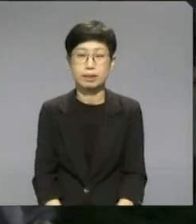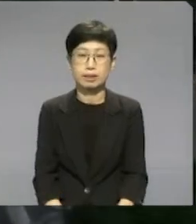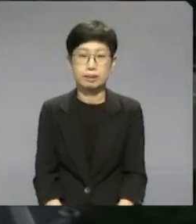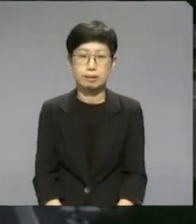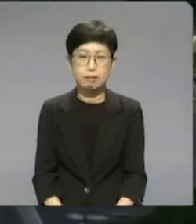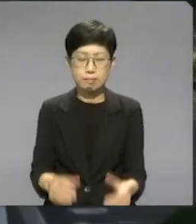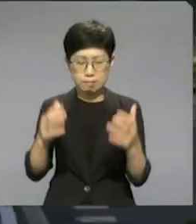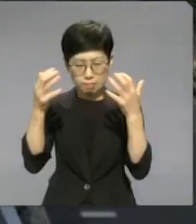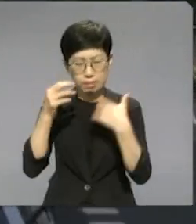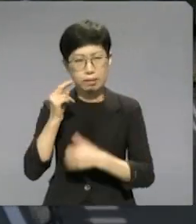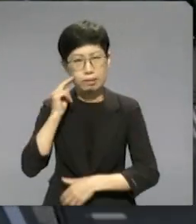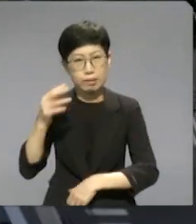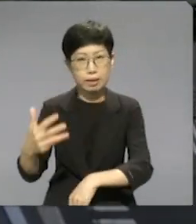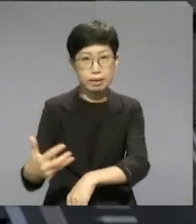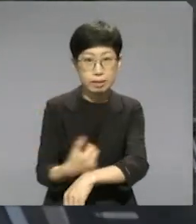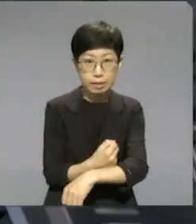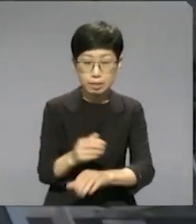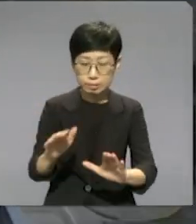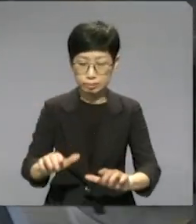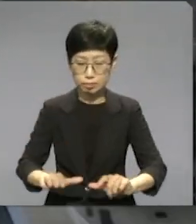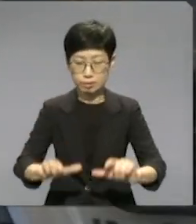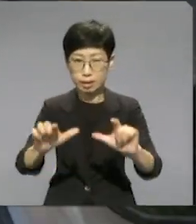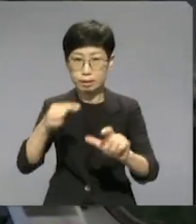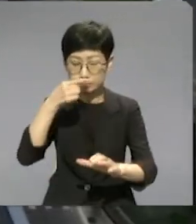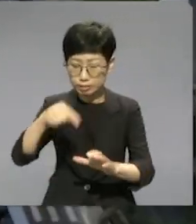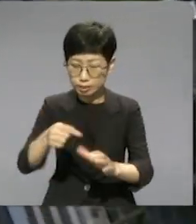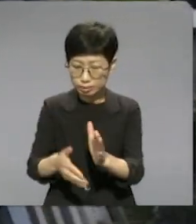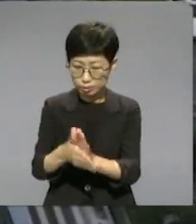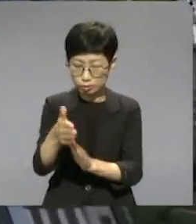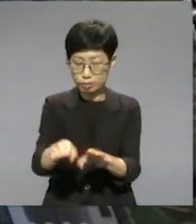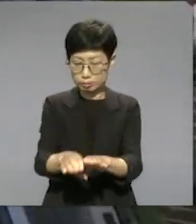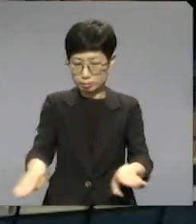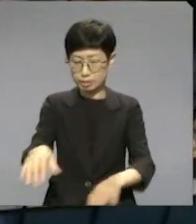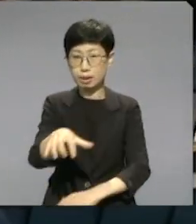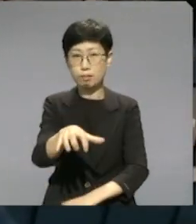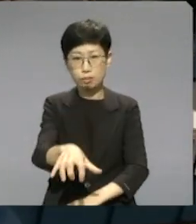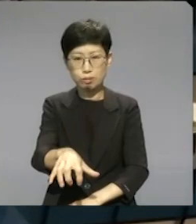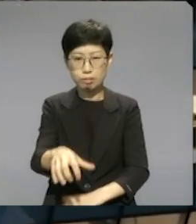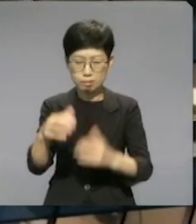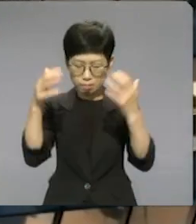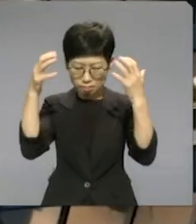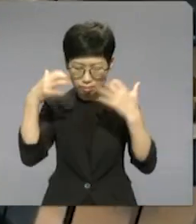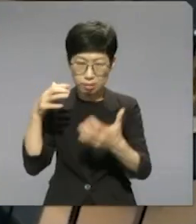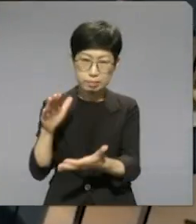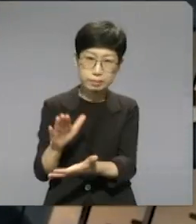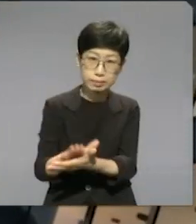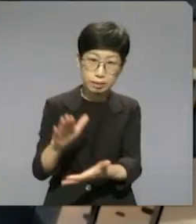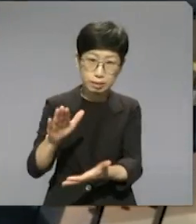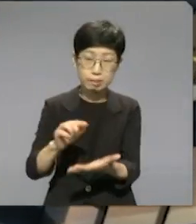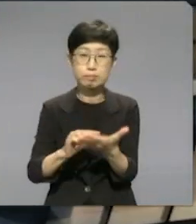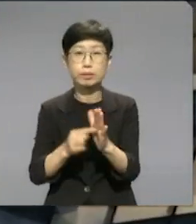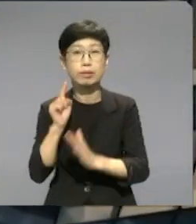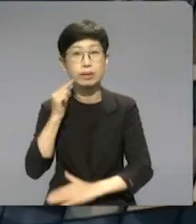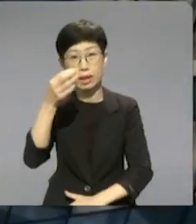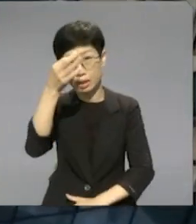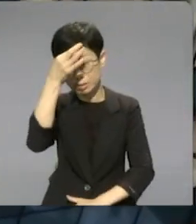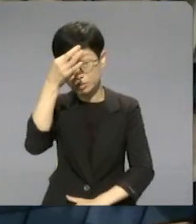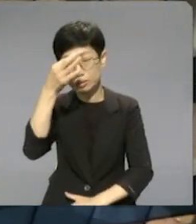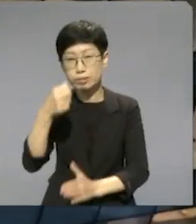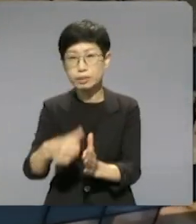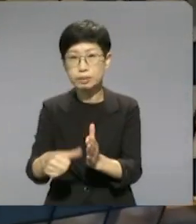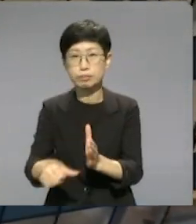더워도 너무 더웠던 올 여름 브라질 도심 바닥에 기록적인 불볕더위를 표현한 예술품이 설치됐습니다